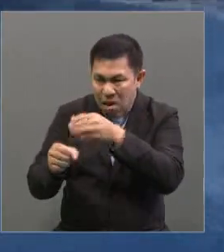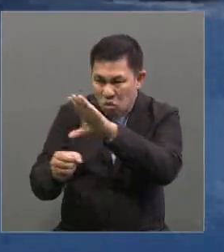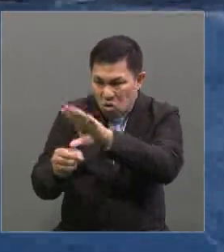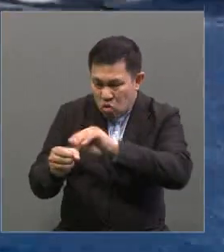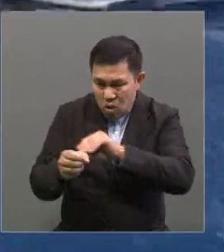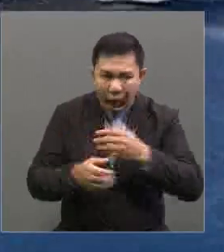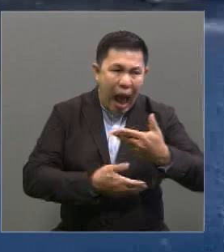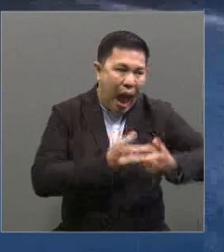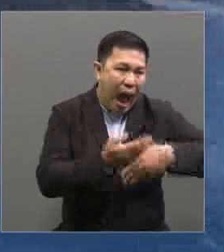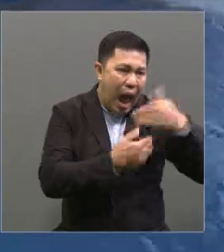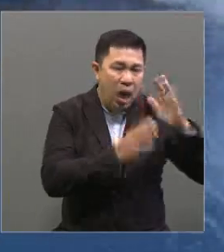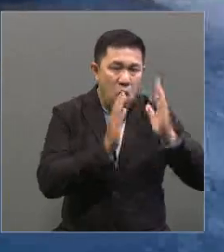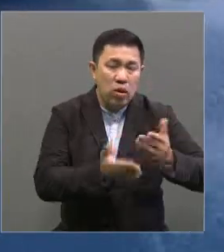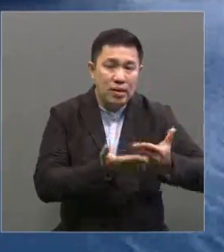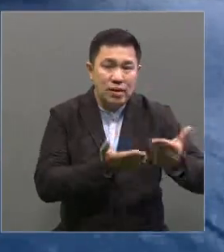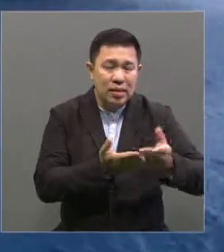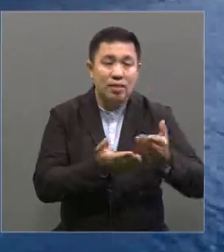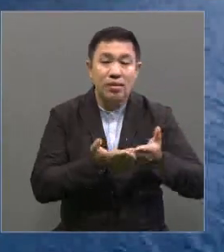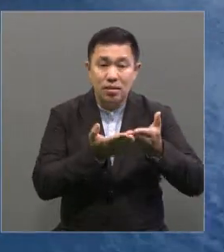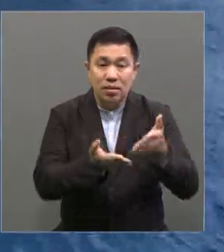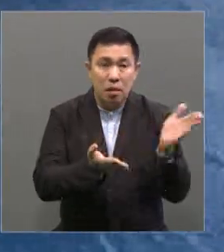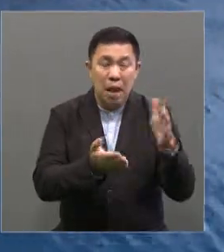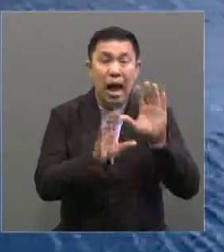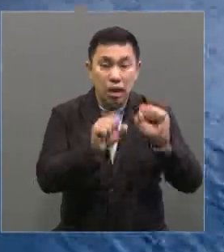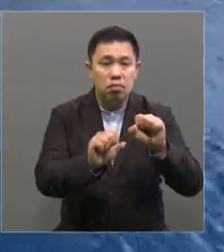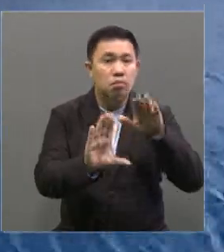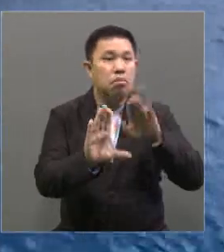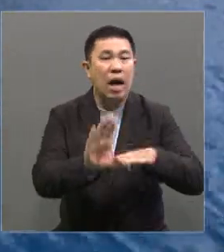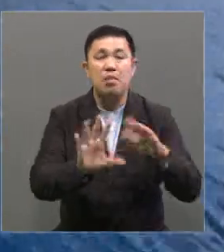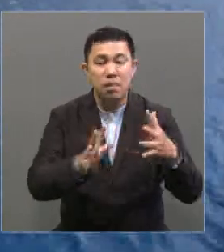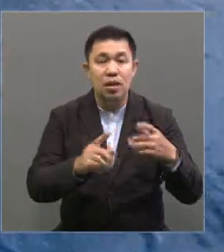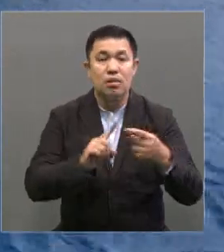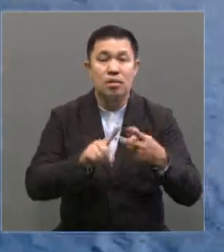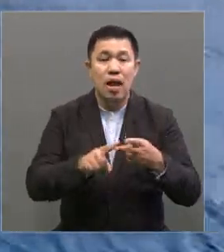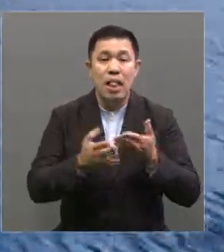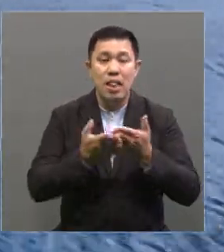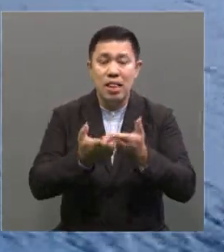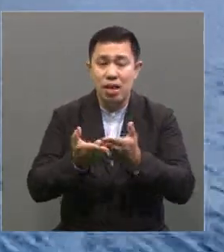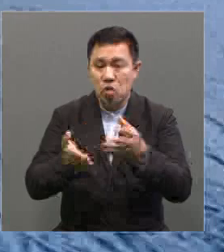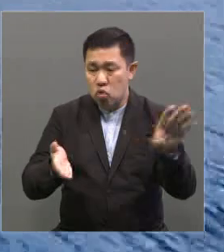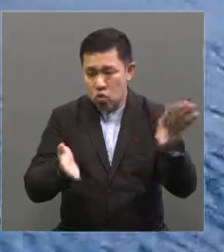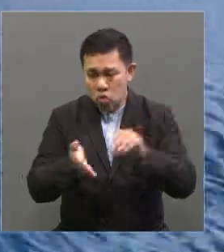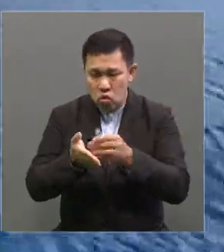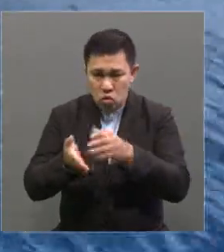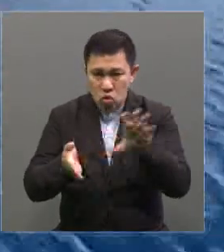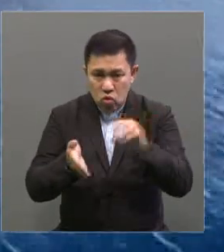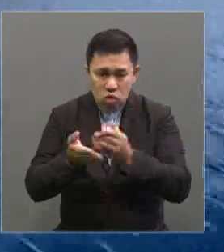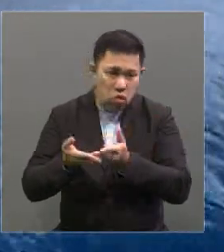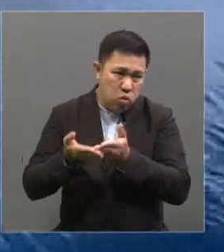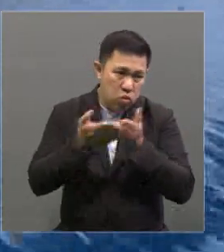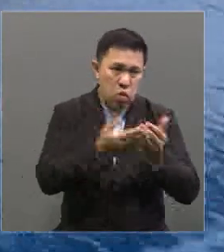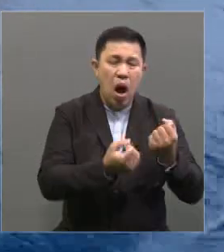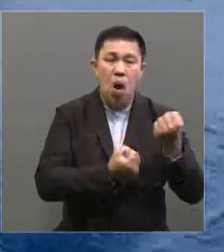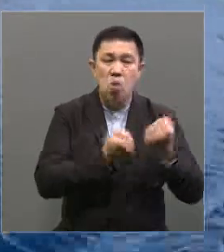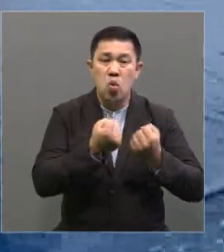ที่ไปขายให้ลูกค้ามีทั้งที่เป็นเรือประมงที่ไม่ได้ลงทะเบียนเนี่ยหรือว่าเอาเรือมาบรรทุกกลับขึ้นไปบนบกเพื่อไปขายให้กับรถยนต์ประเภ